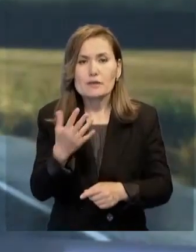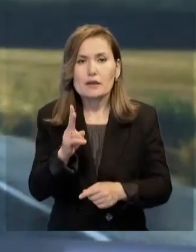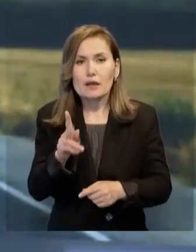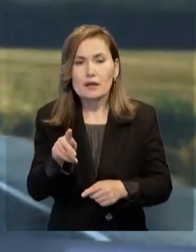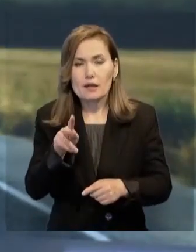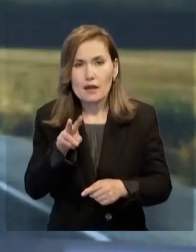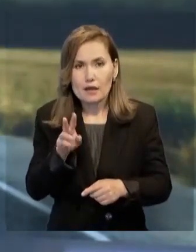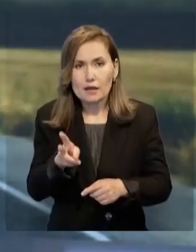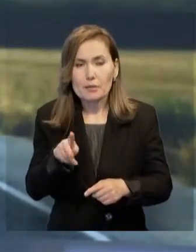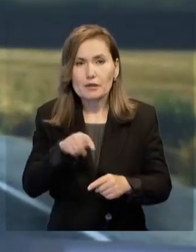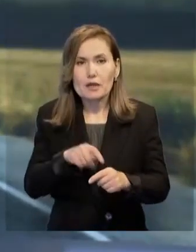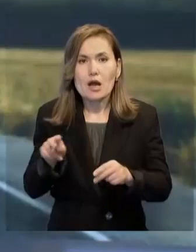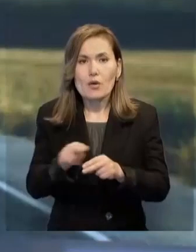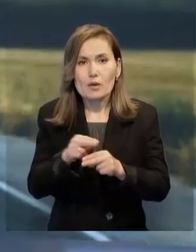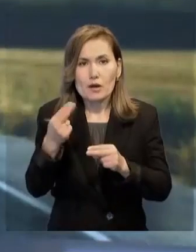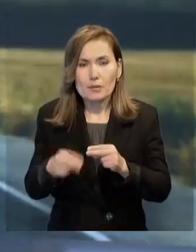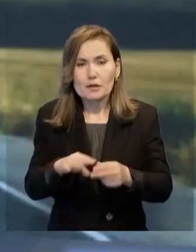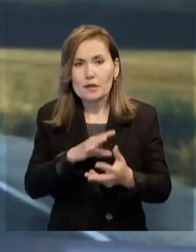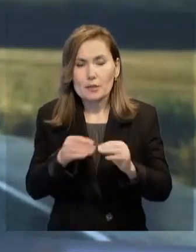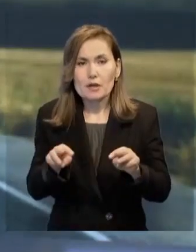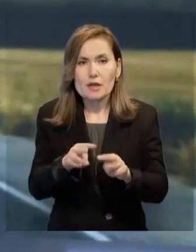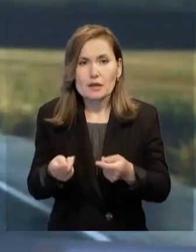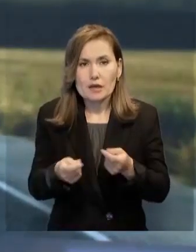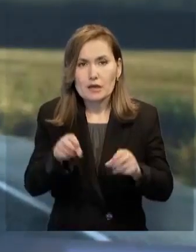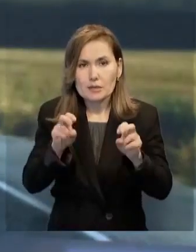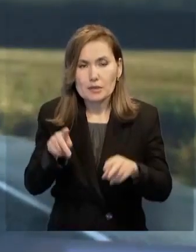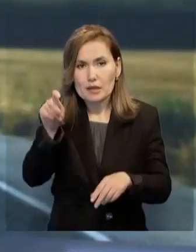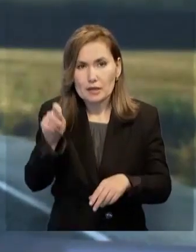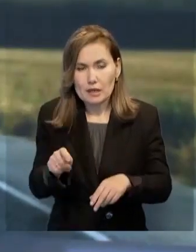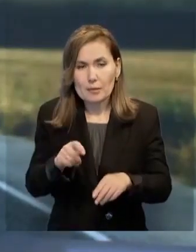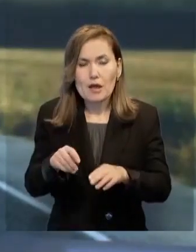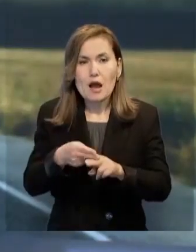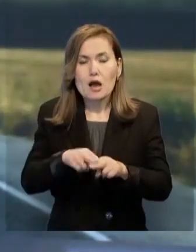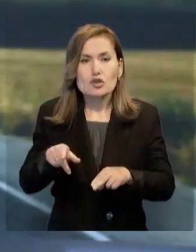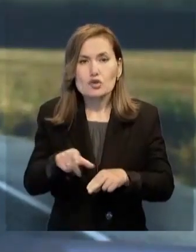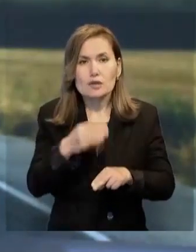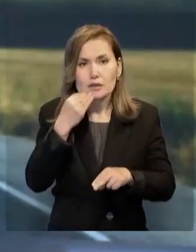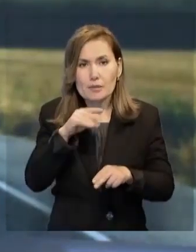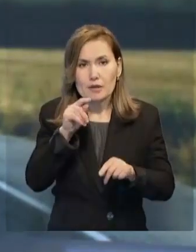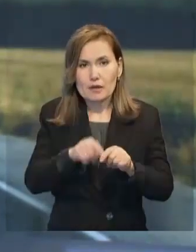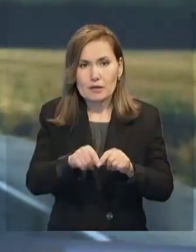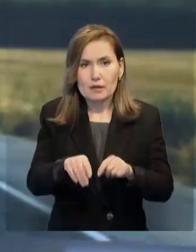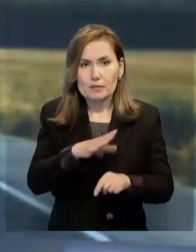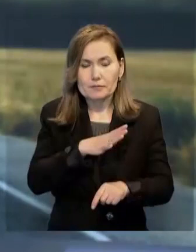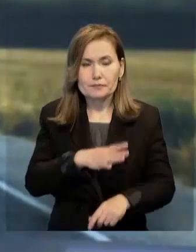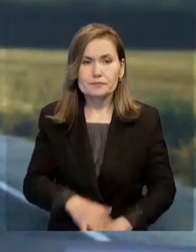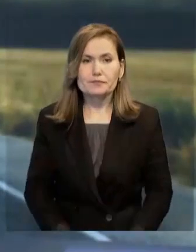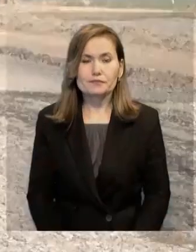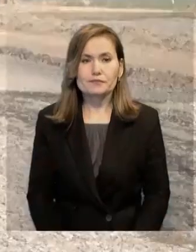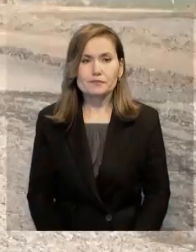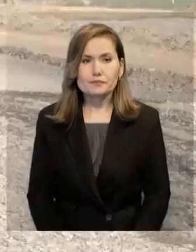Бүгін аталған аймаққа индустрия және инфрақұрылымдық даму министрі арнайы барып жолдың сапасымен танысты.